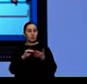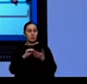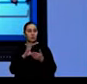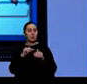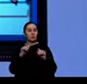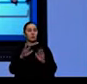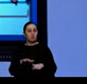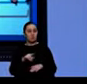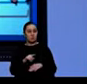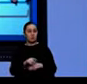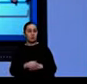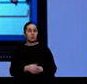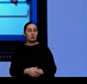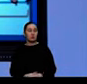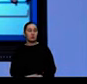tuzing va yeching.